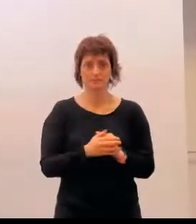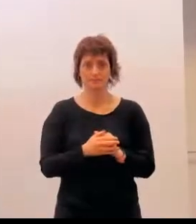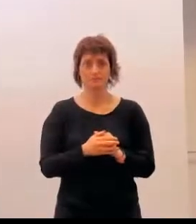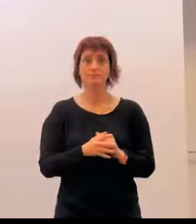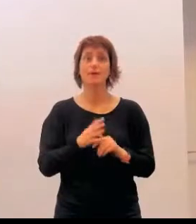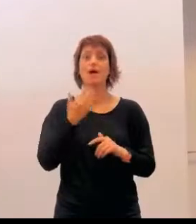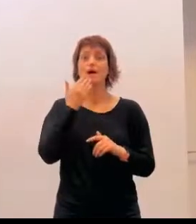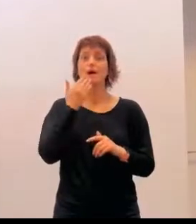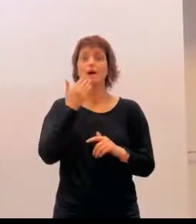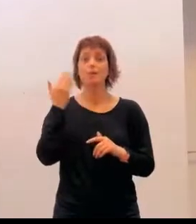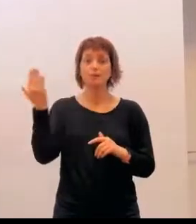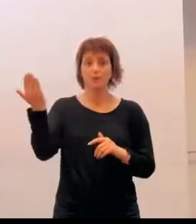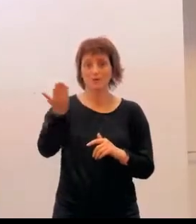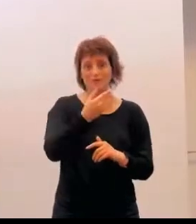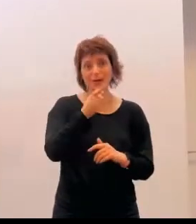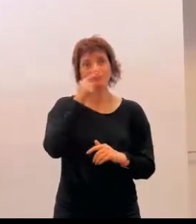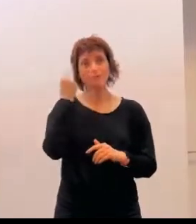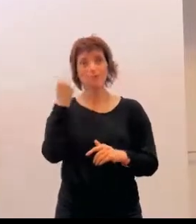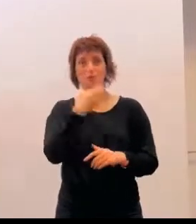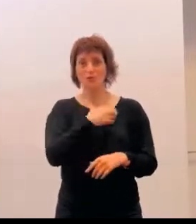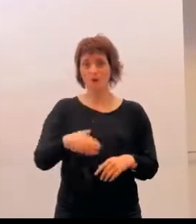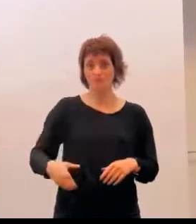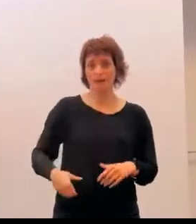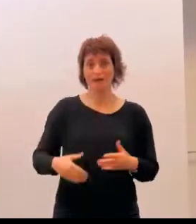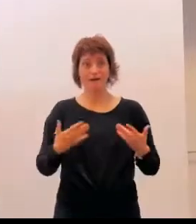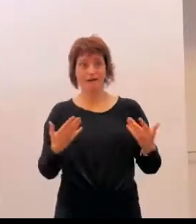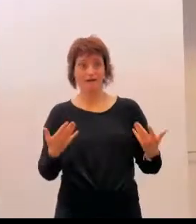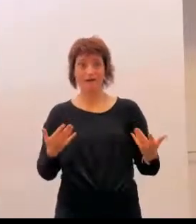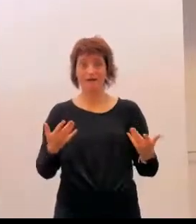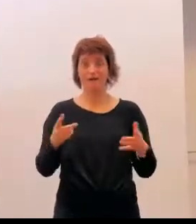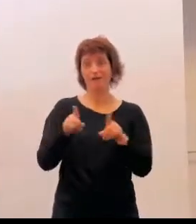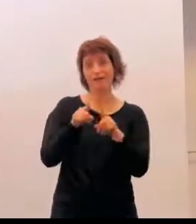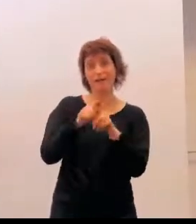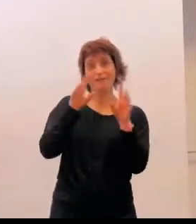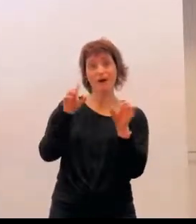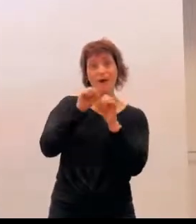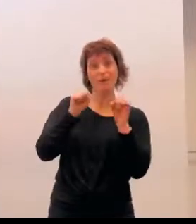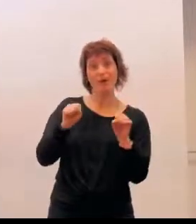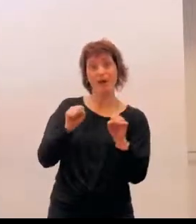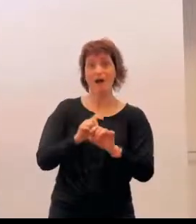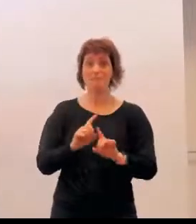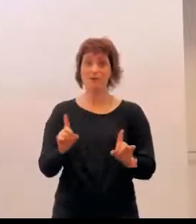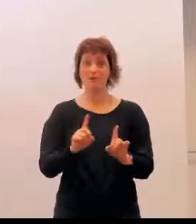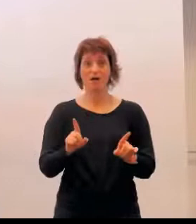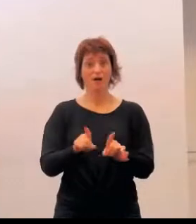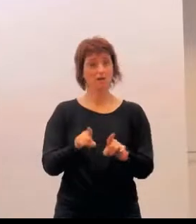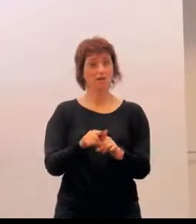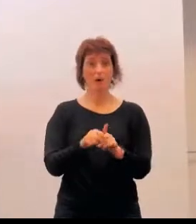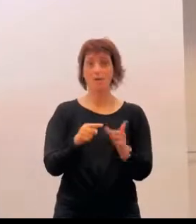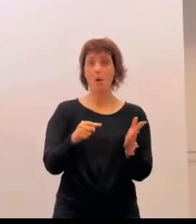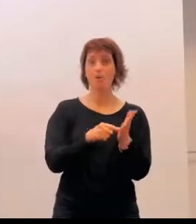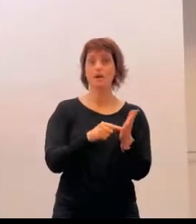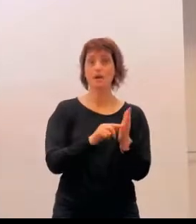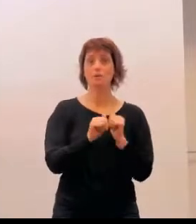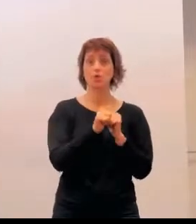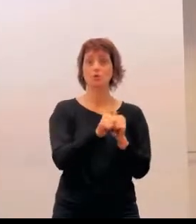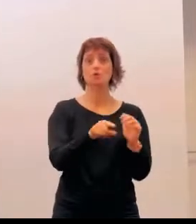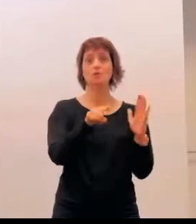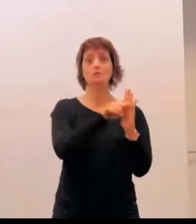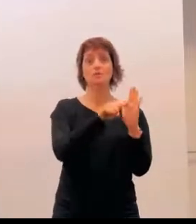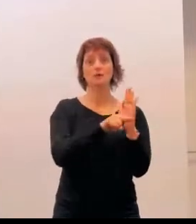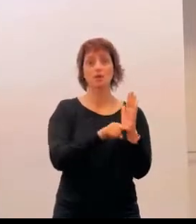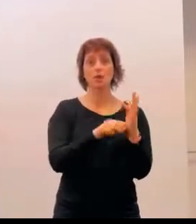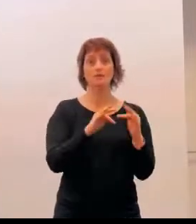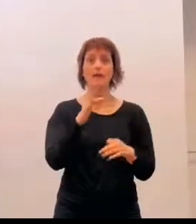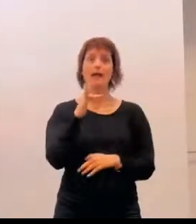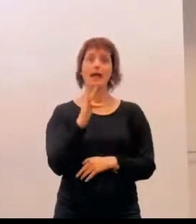Bonsoir tout le monde. Merci, monsieur le maire. Alors là, ça n'est rien d'extraordinaire. Hein, c'est juste l'obligation réglementaire concernant le